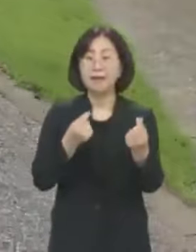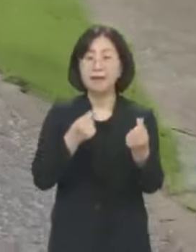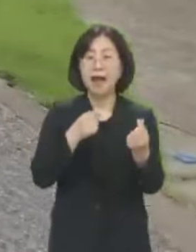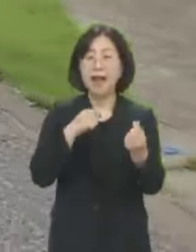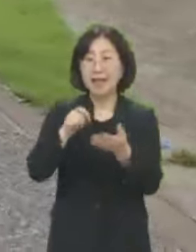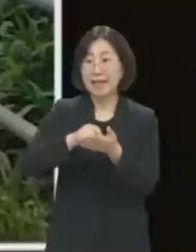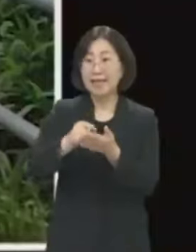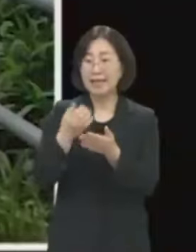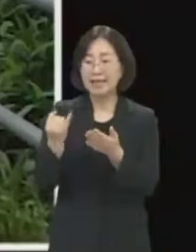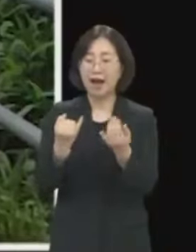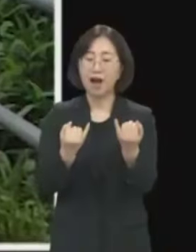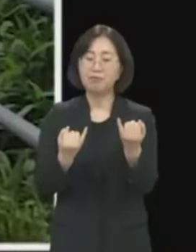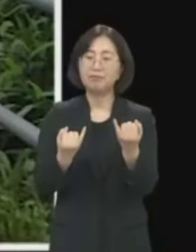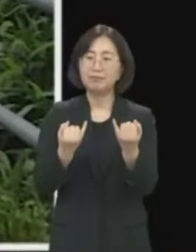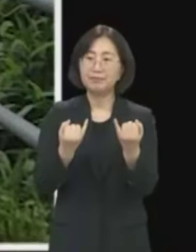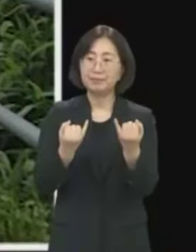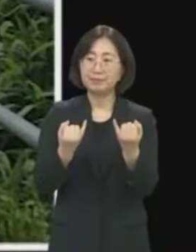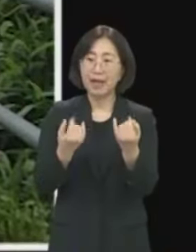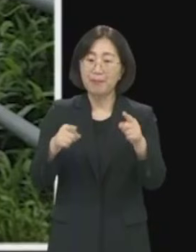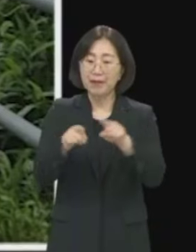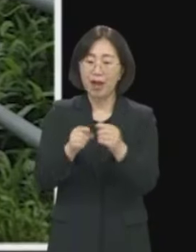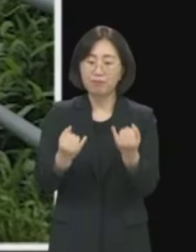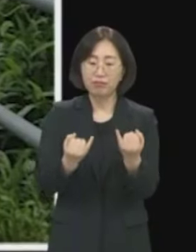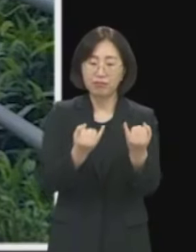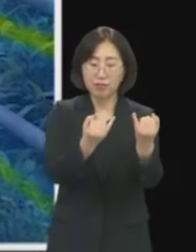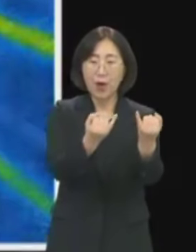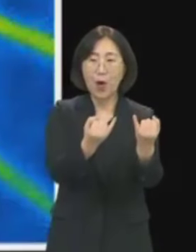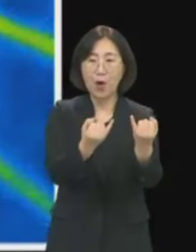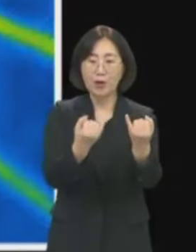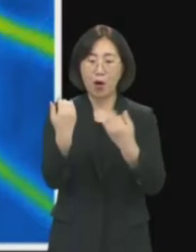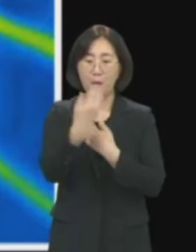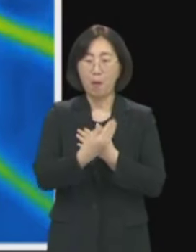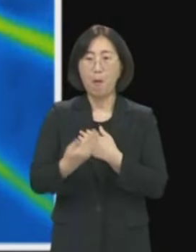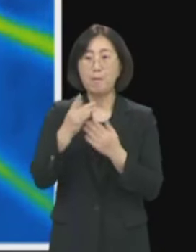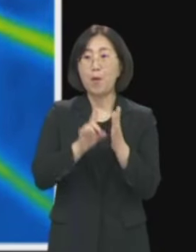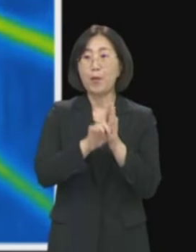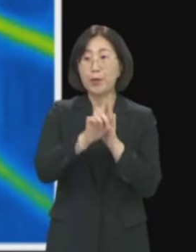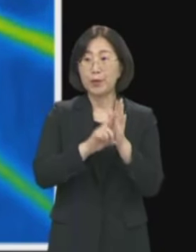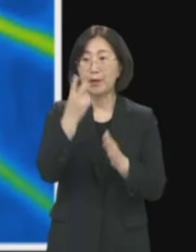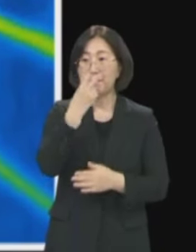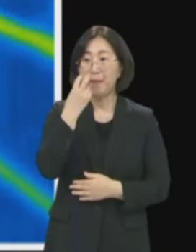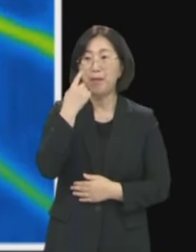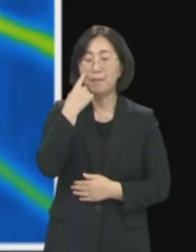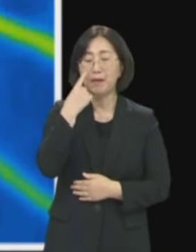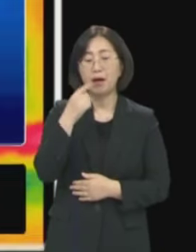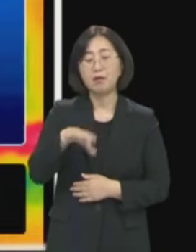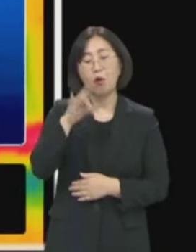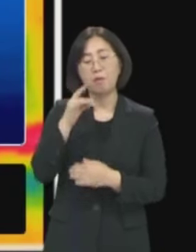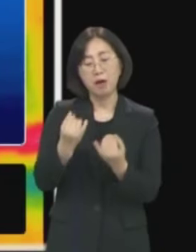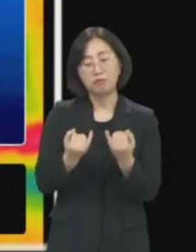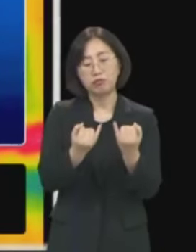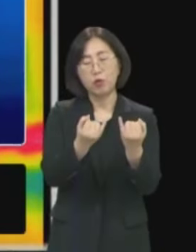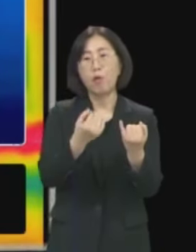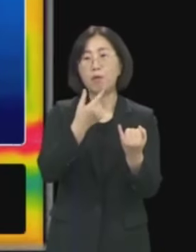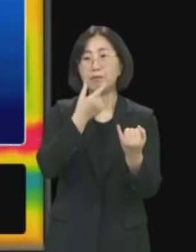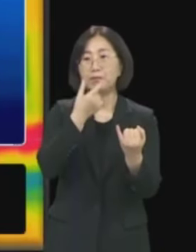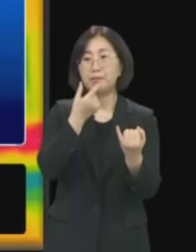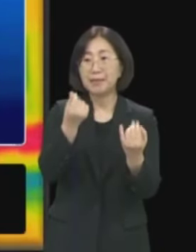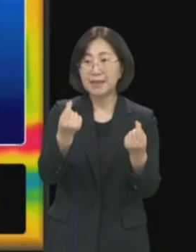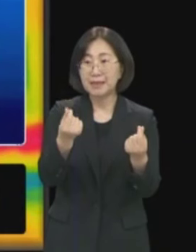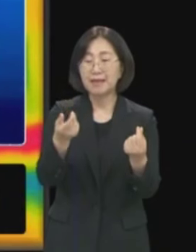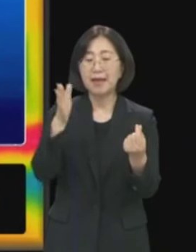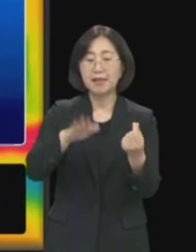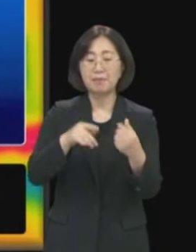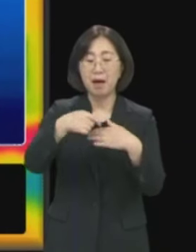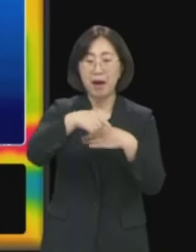임신부와 동행하며 열화상 카메라로 체온을 살펴봤습니다. 초반엔 체온이 비슷했지만 야외에서 10분 정도